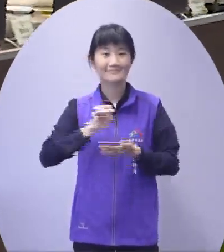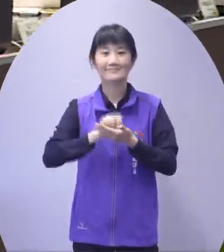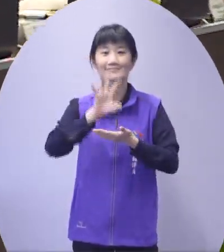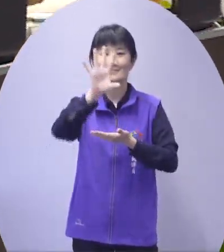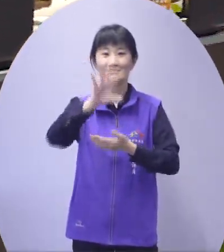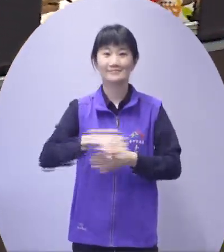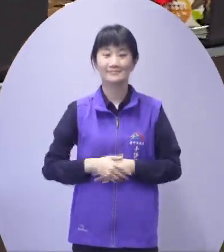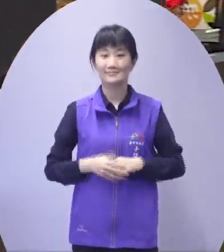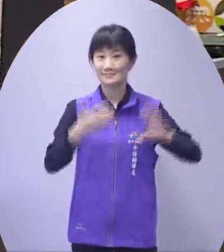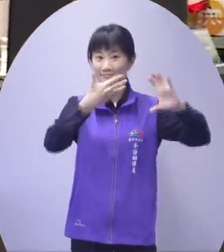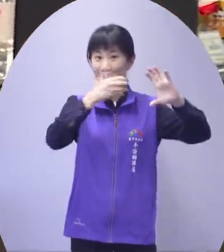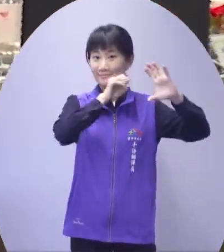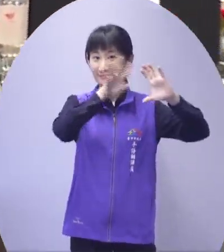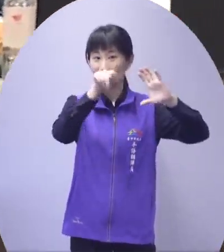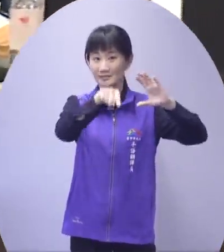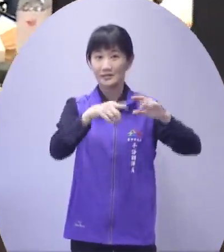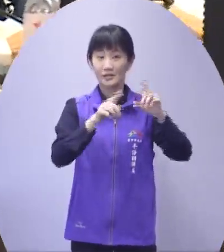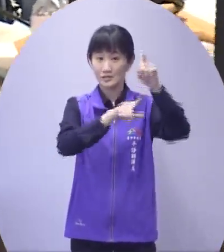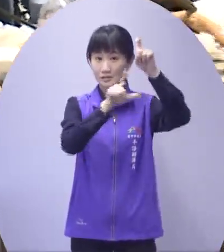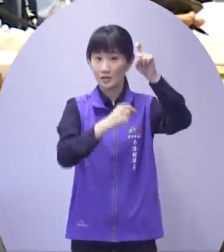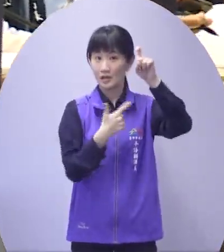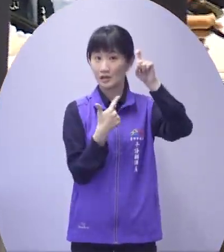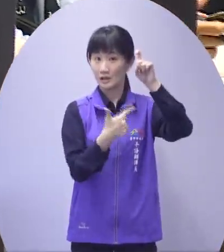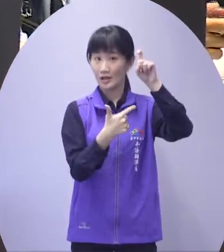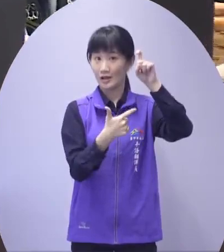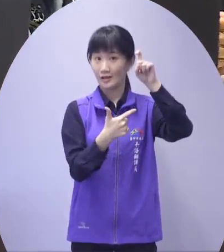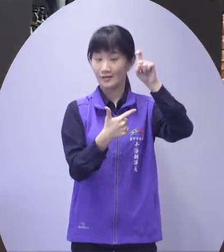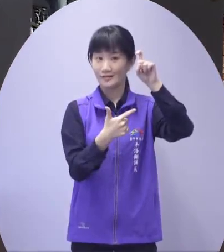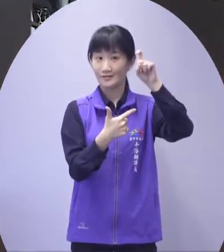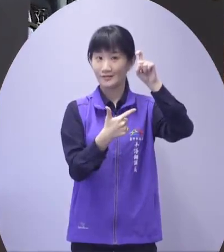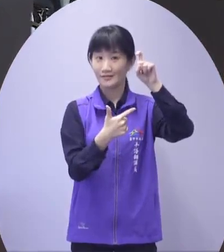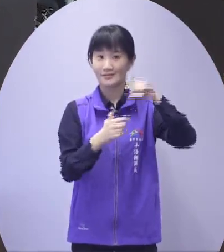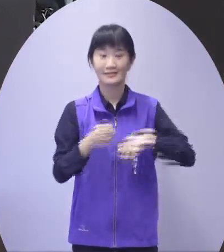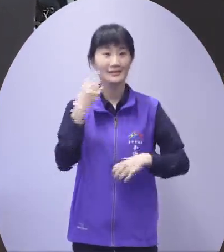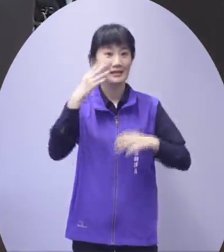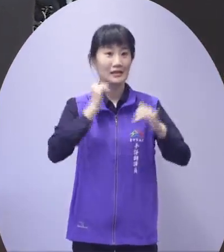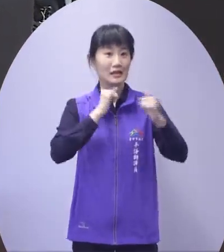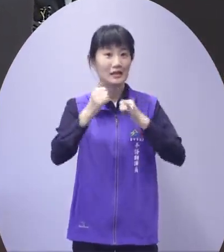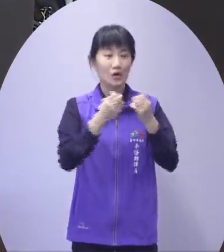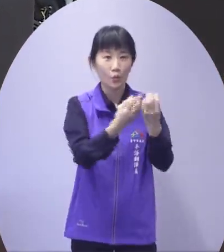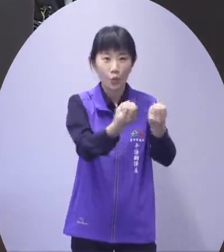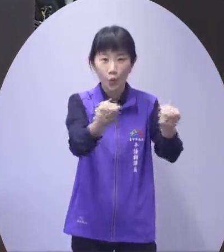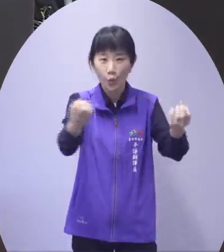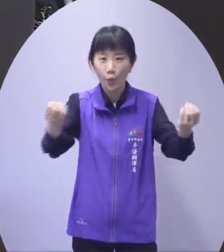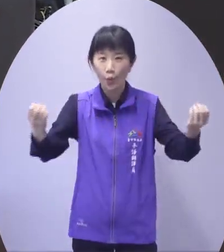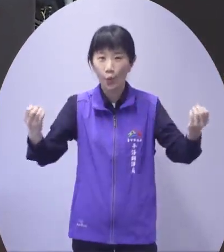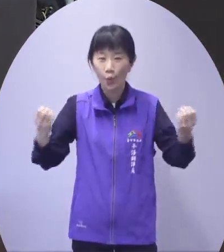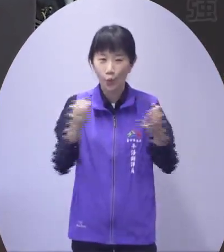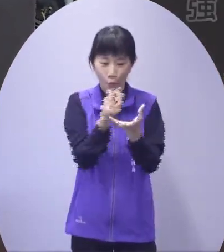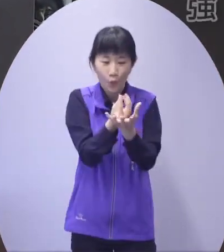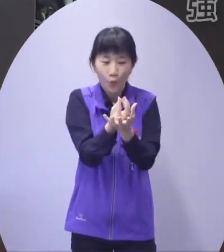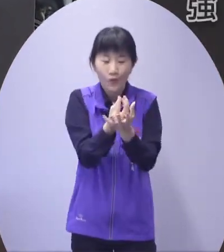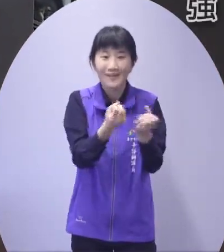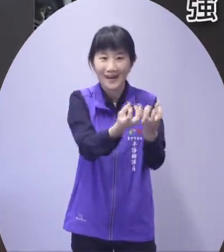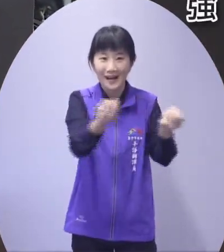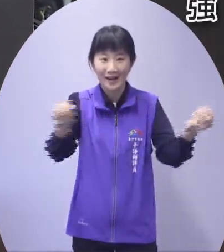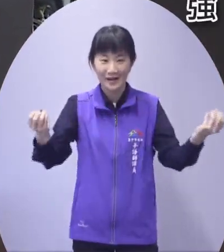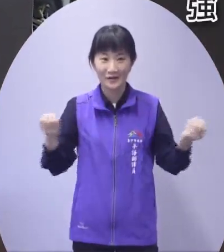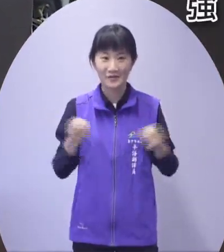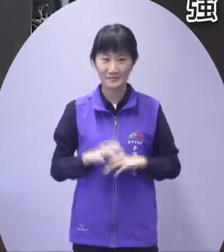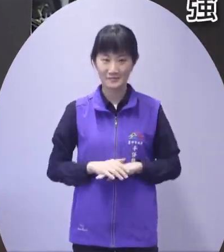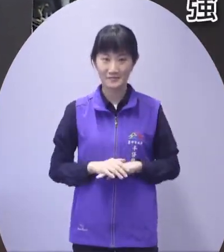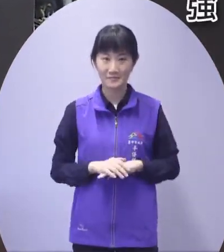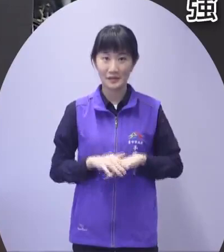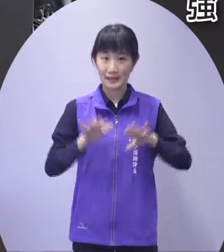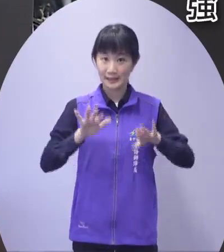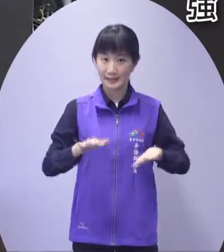大概画面上这张图是10月6号那个新社花海大波斯季刚开放的情况，10月6号，现在应该是比